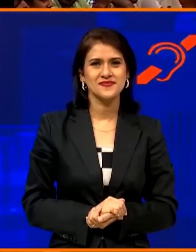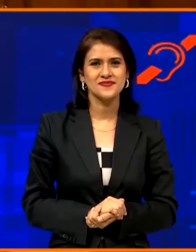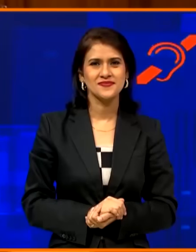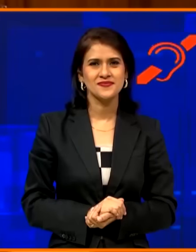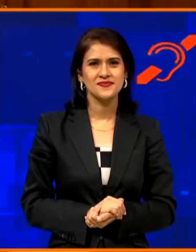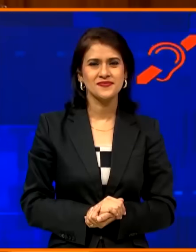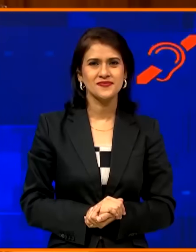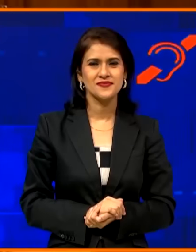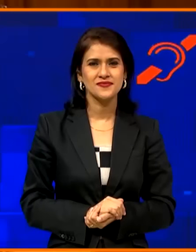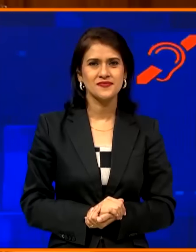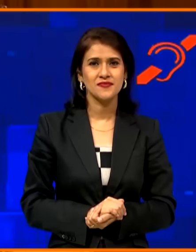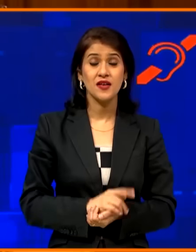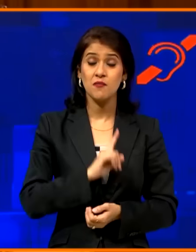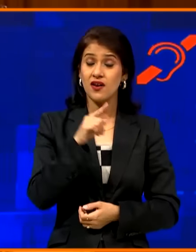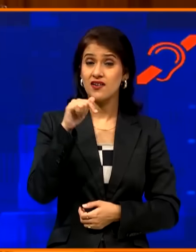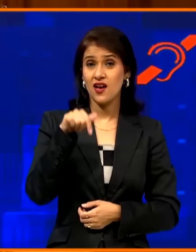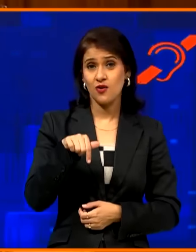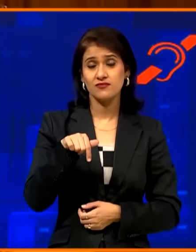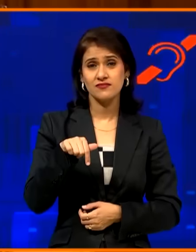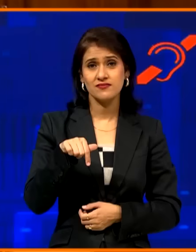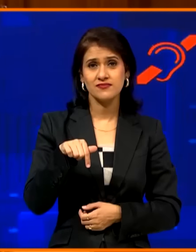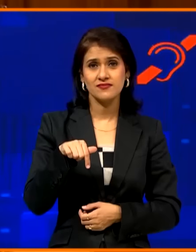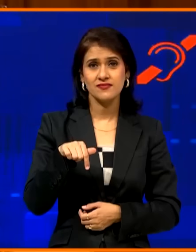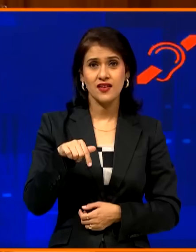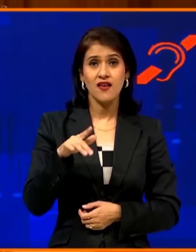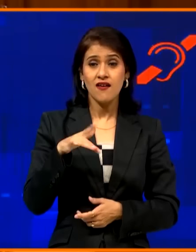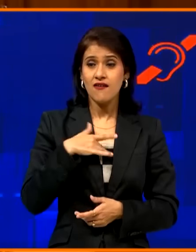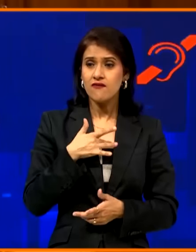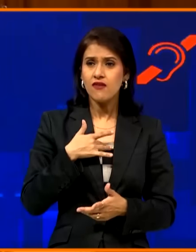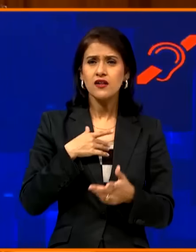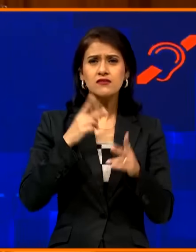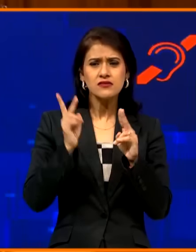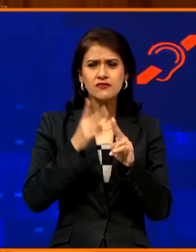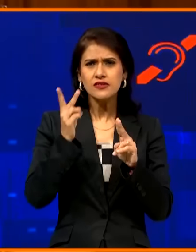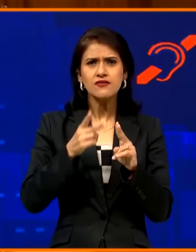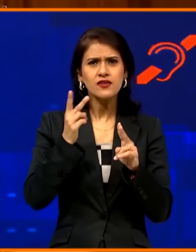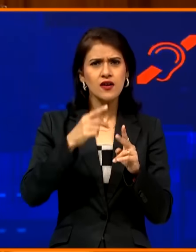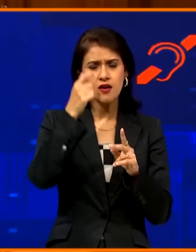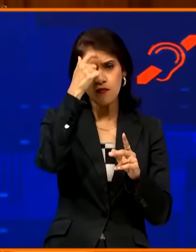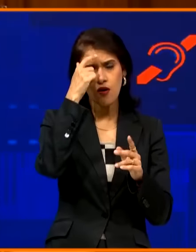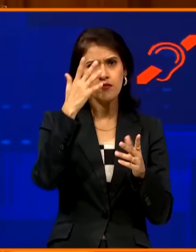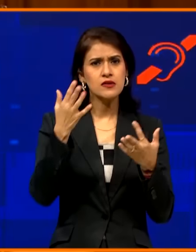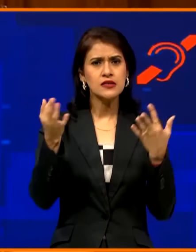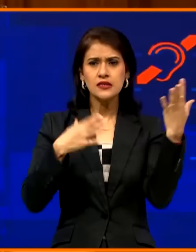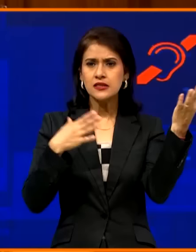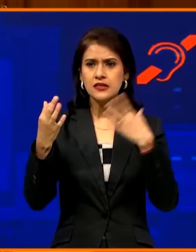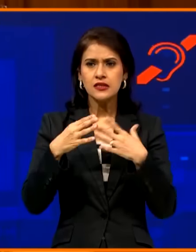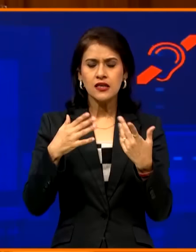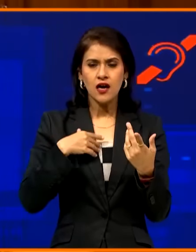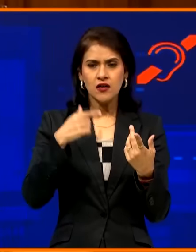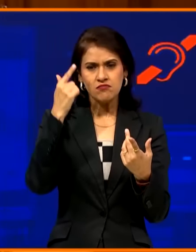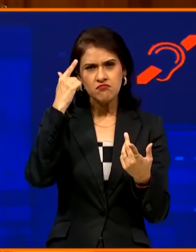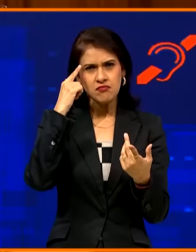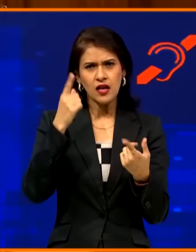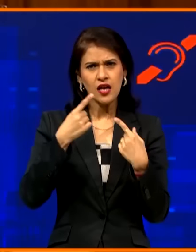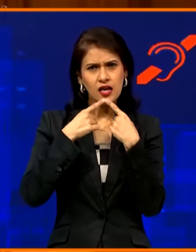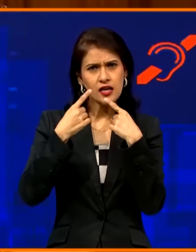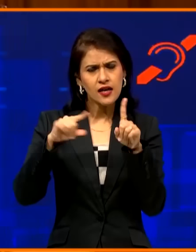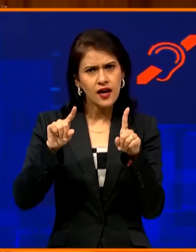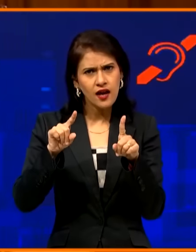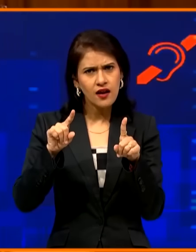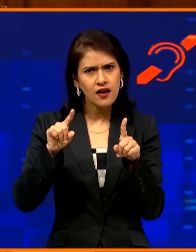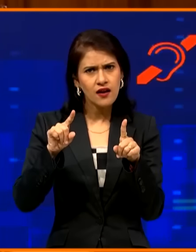नहीं पर आज ऐसी ऐसी मुश्किल जगह पर हम खड़े हैं कि सोचते हैं कहना